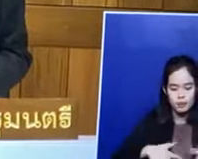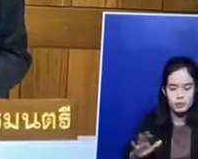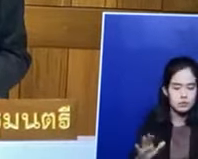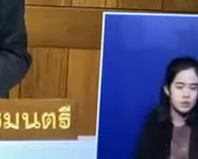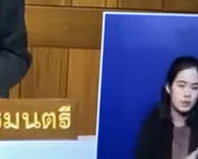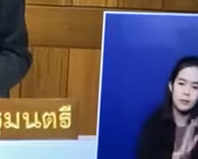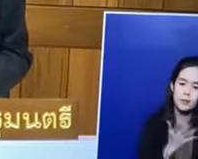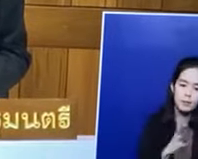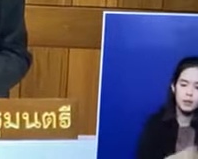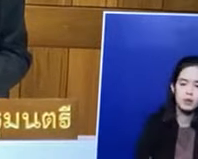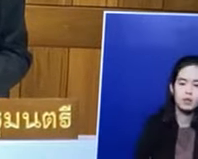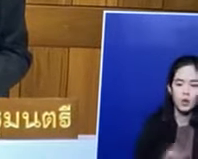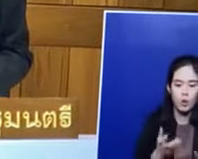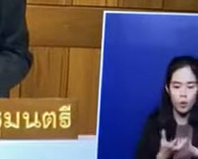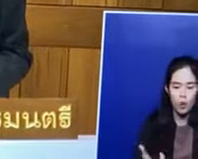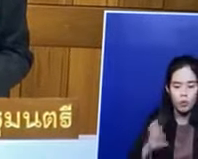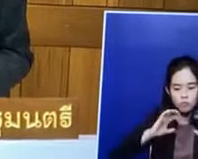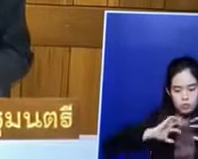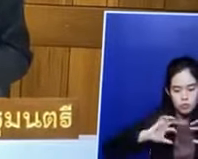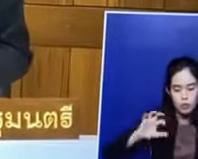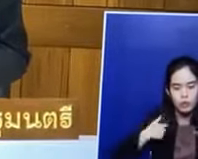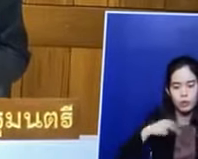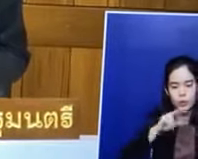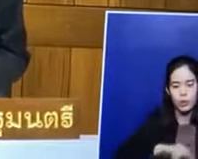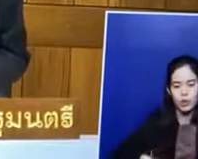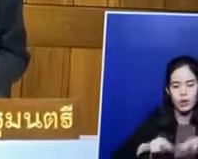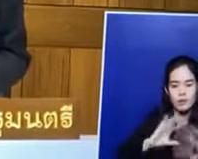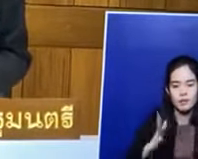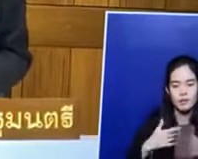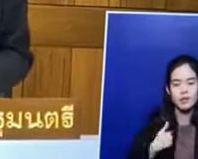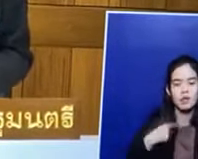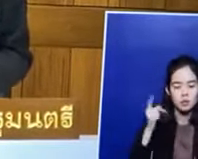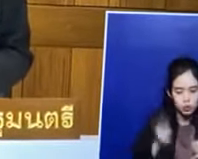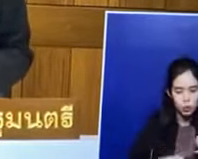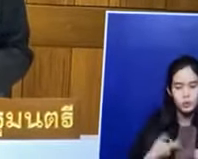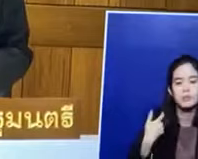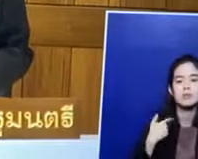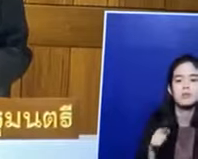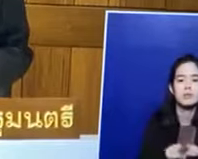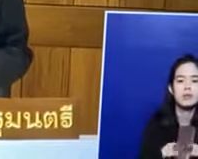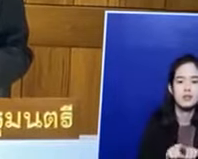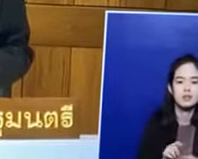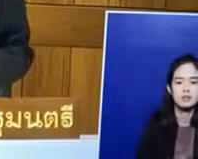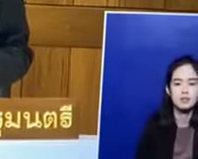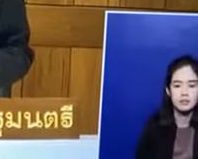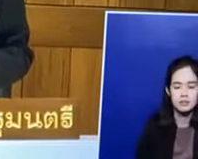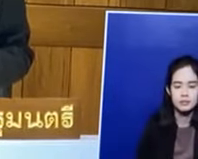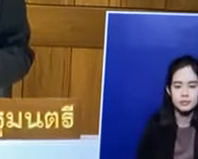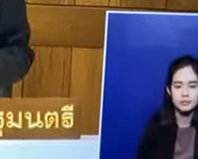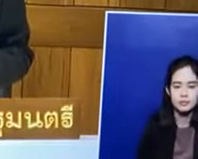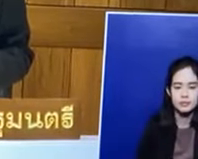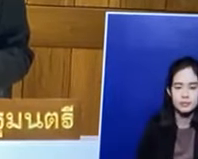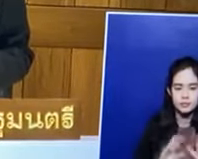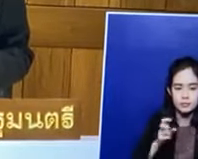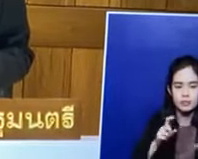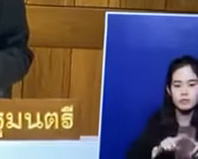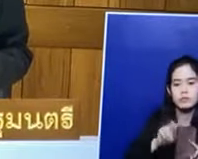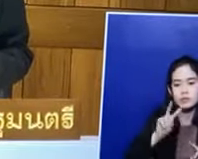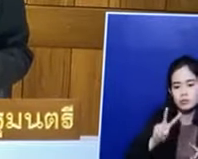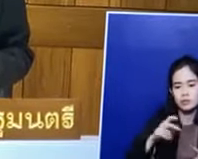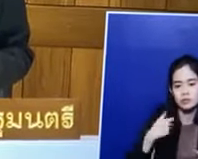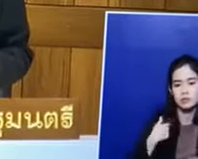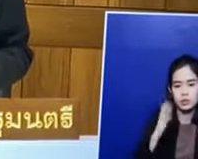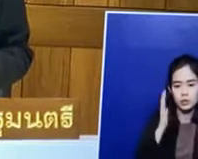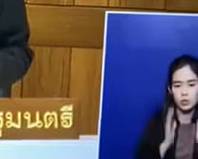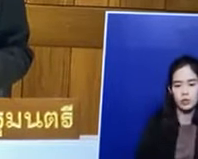รุงรักษาสิ่งของหลวงสอบสวนเพิ่มเติมล่าช้าอันที่2อันแรกไม่ร้ายแรงอันที่2ร้ายแรงดําเนินการทั้งหมด400